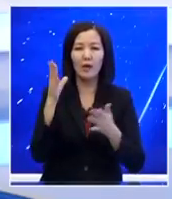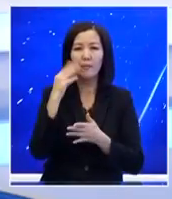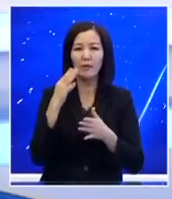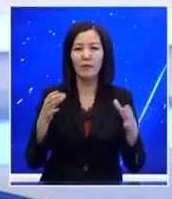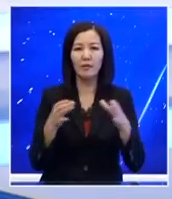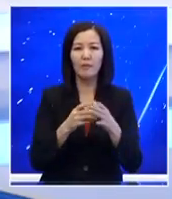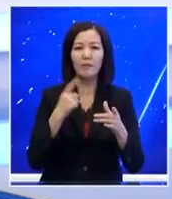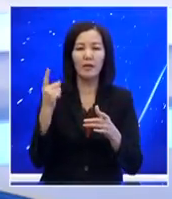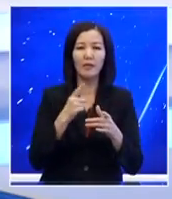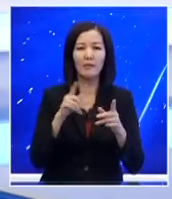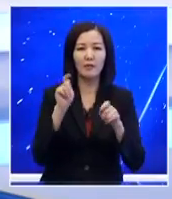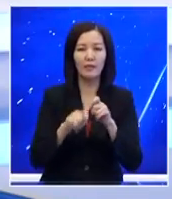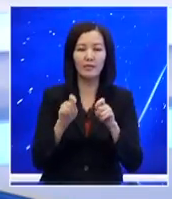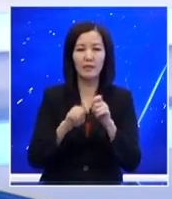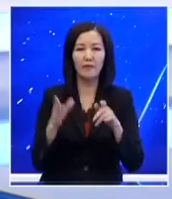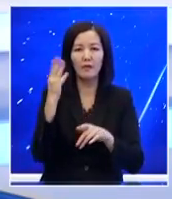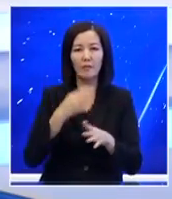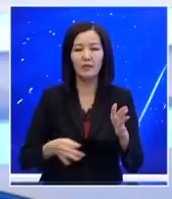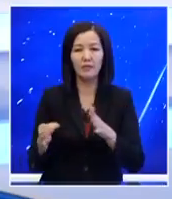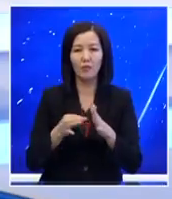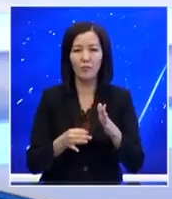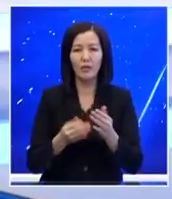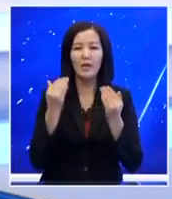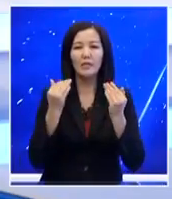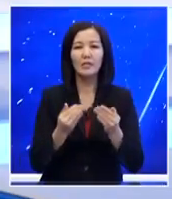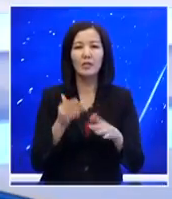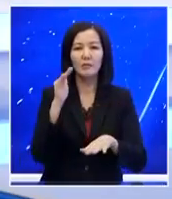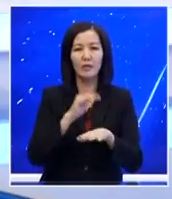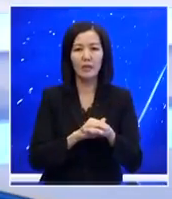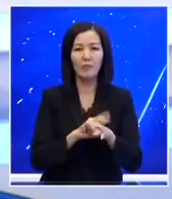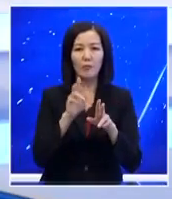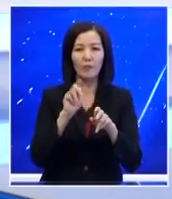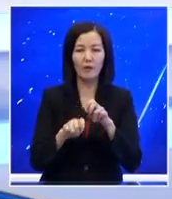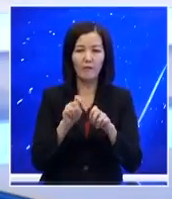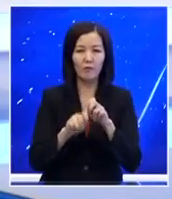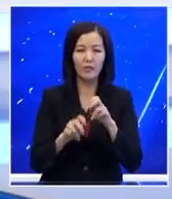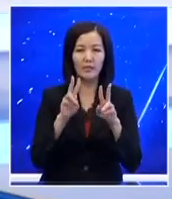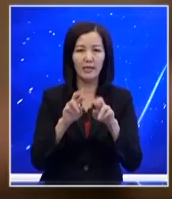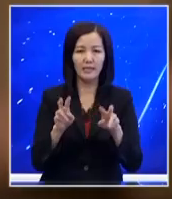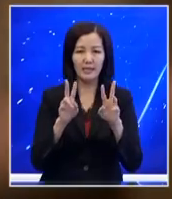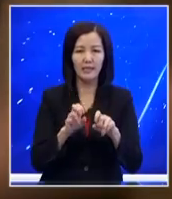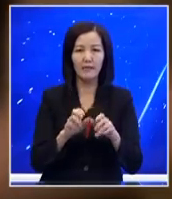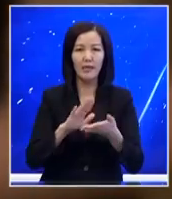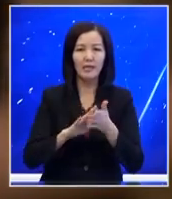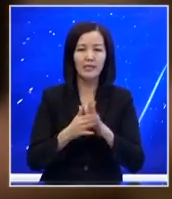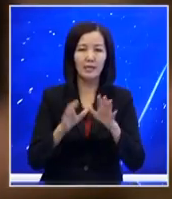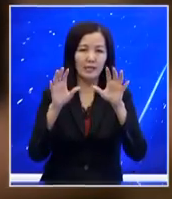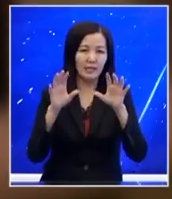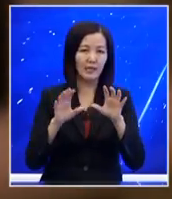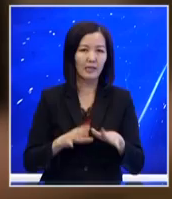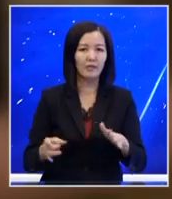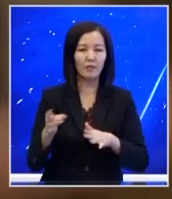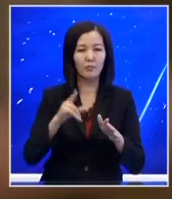Алматы Департаментом экономических расследований по Алматинской области. Сейчас по данному факту проводится досудебное расследование